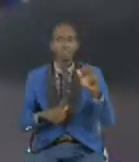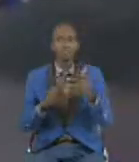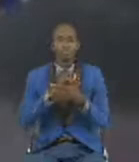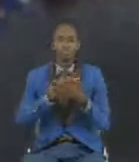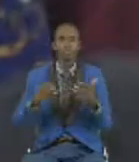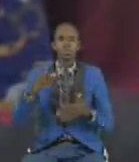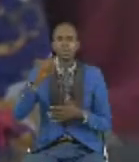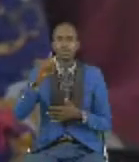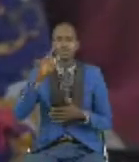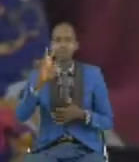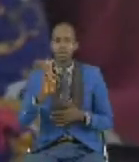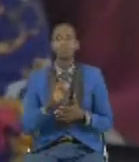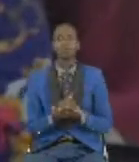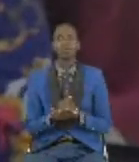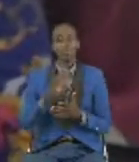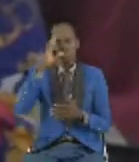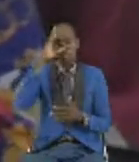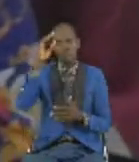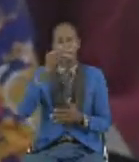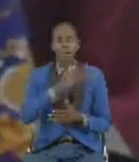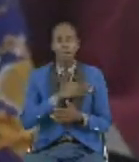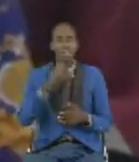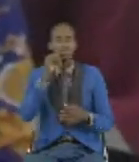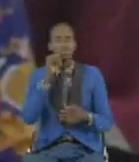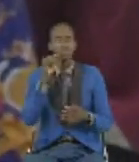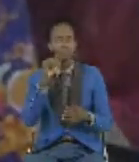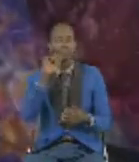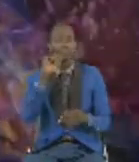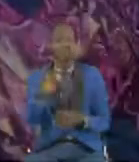chapitre 13, 26. Hommes et frères,